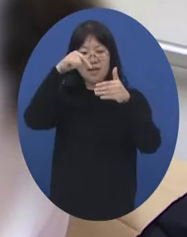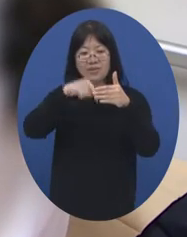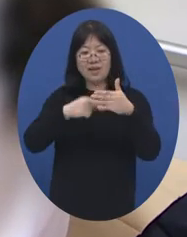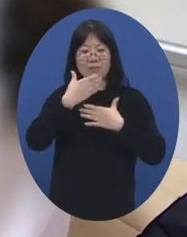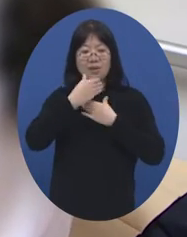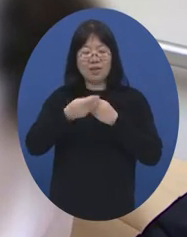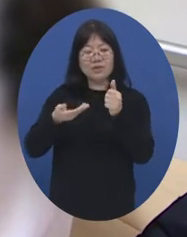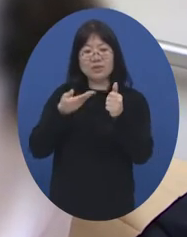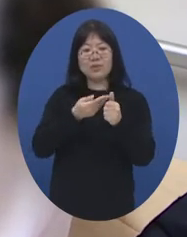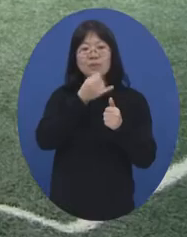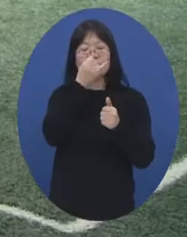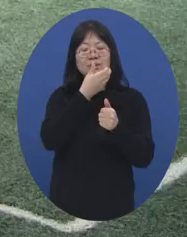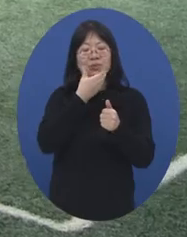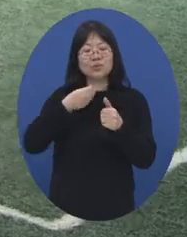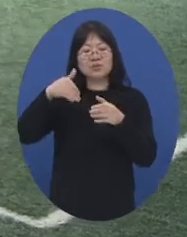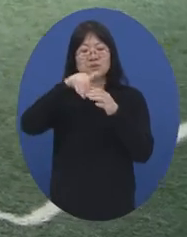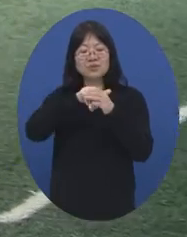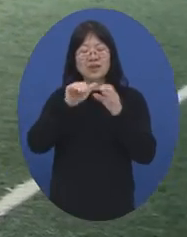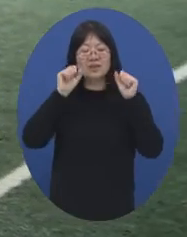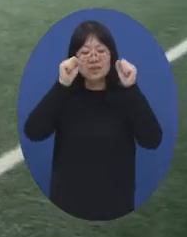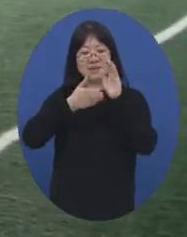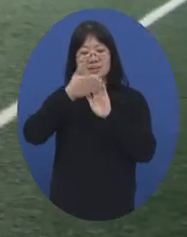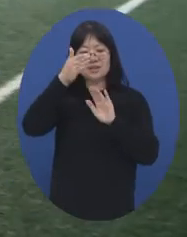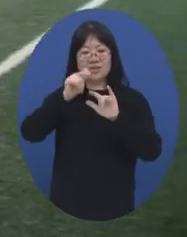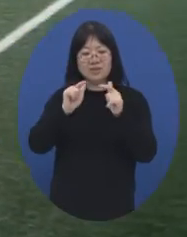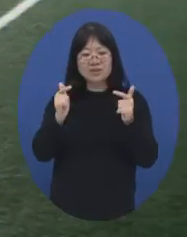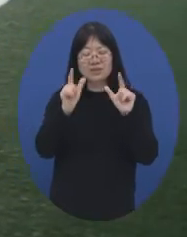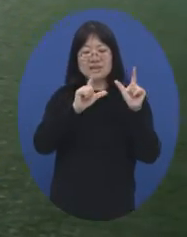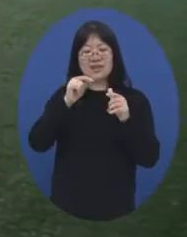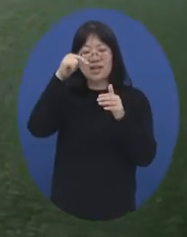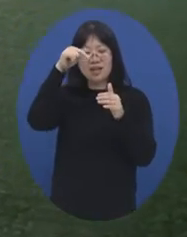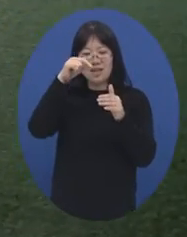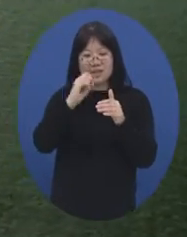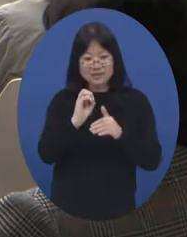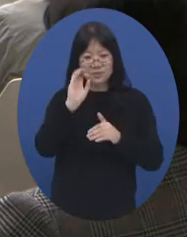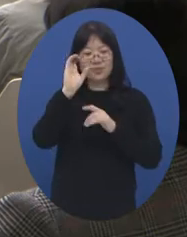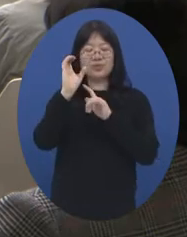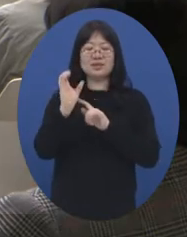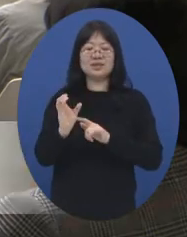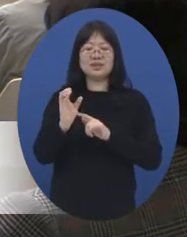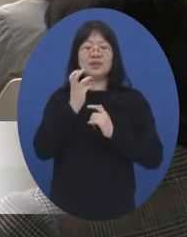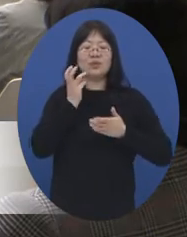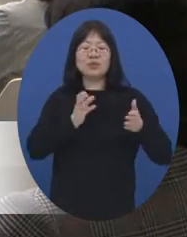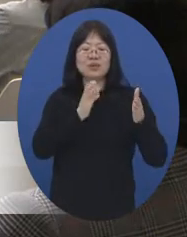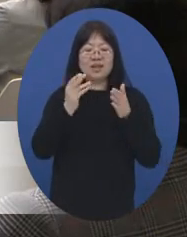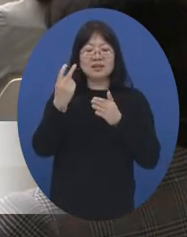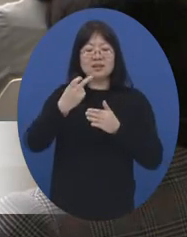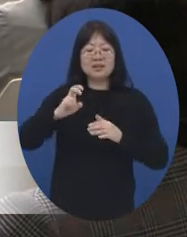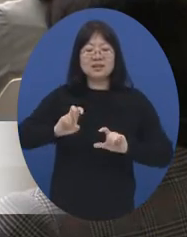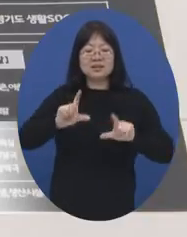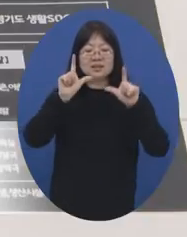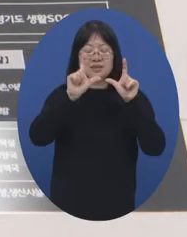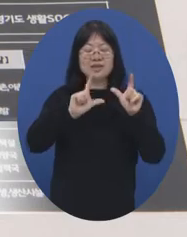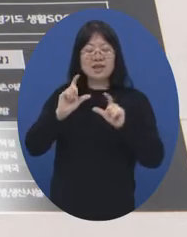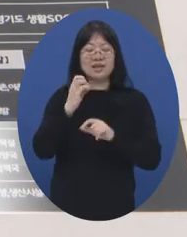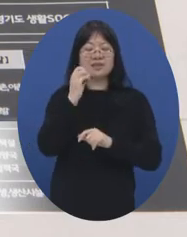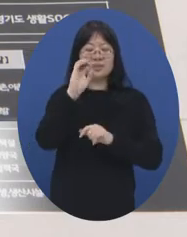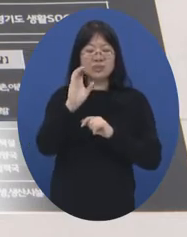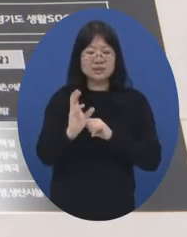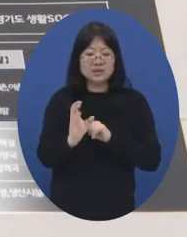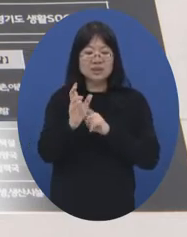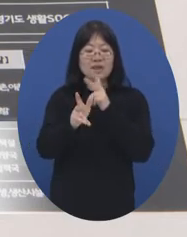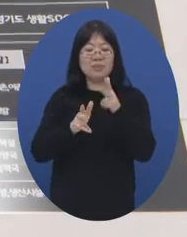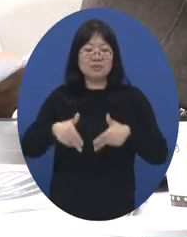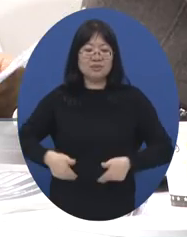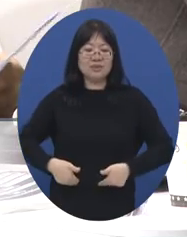편리를 제공하는 복지 문화 체육시설 등이 생활 soc 경도가 2020년 생활 soc 사업